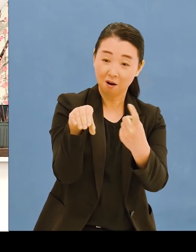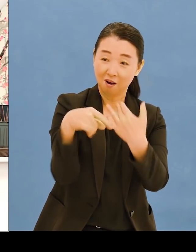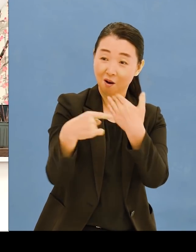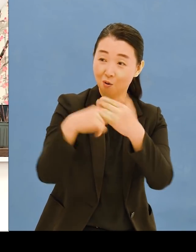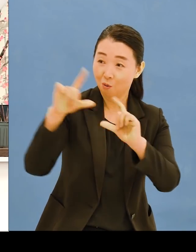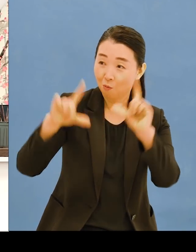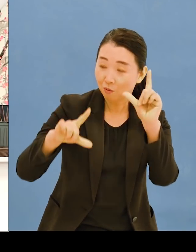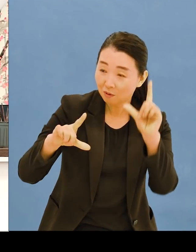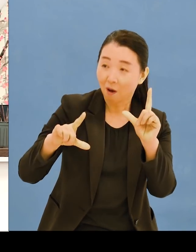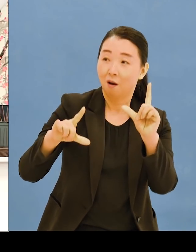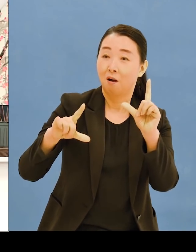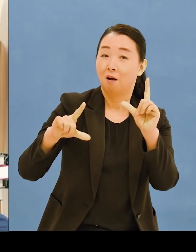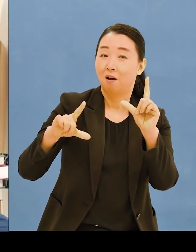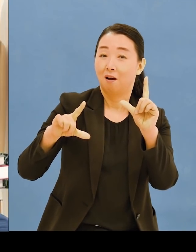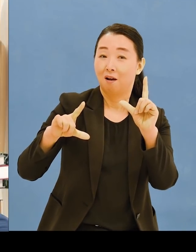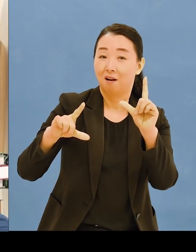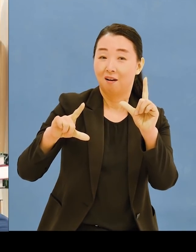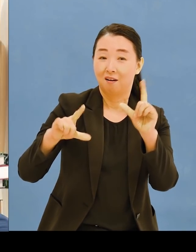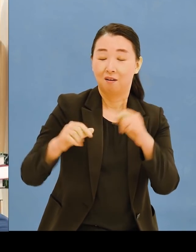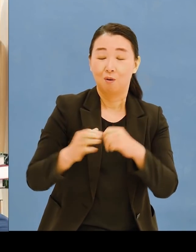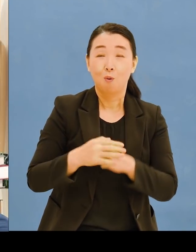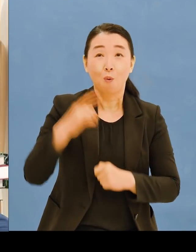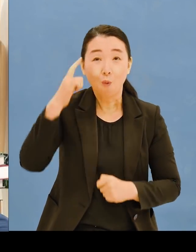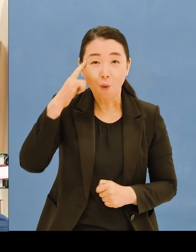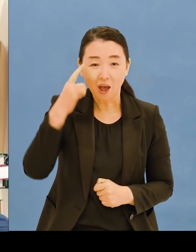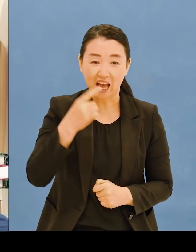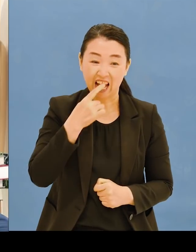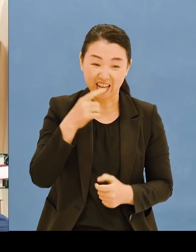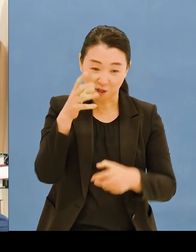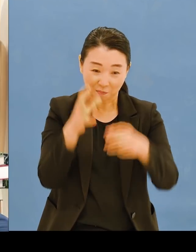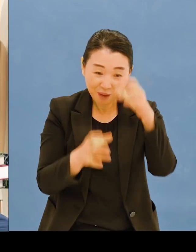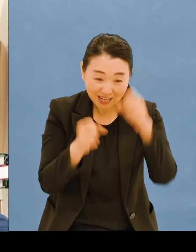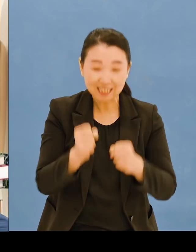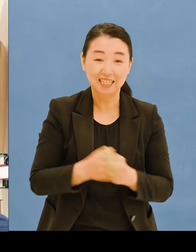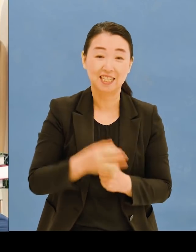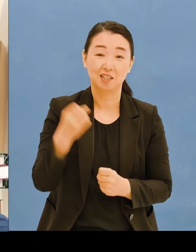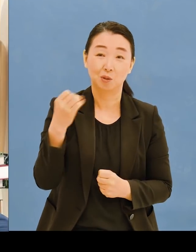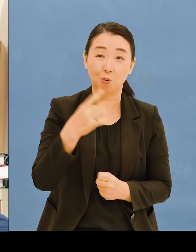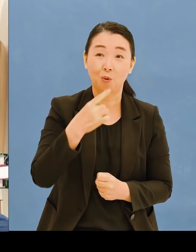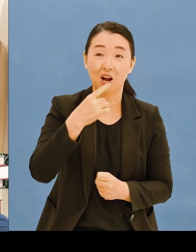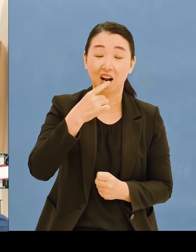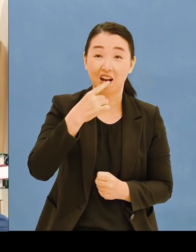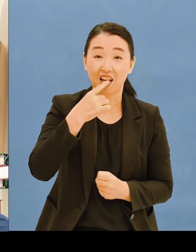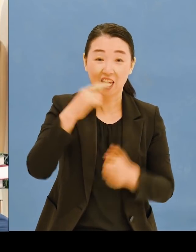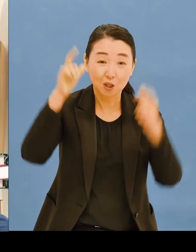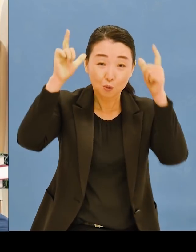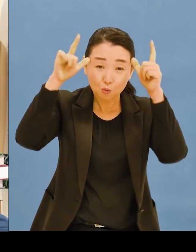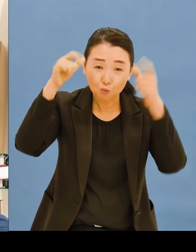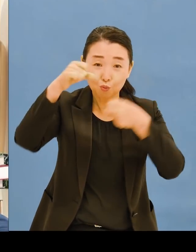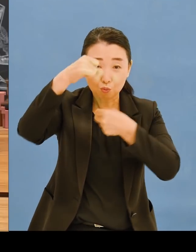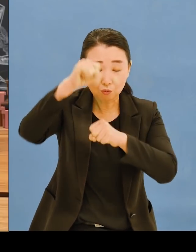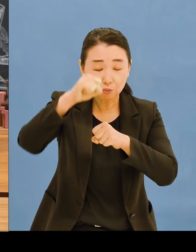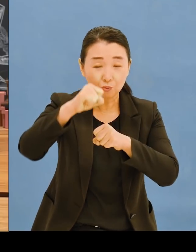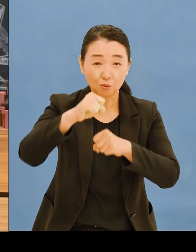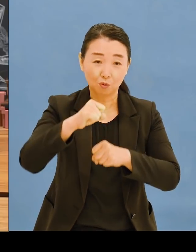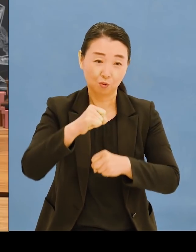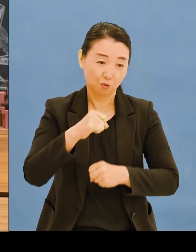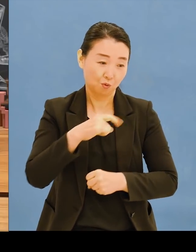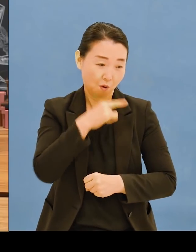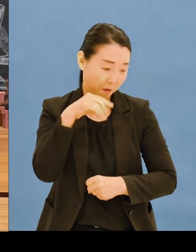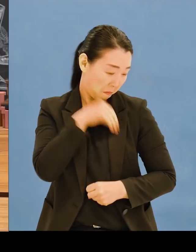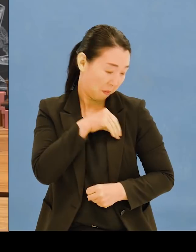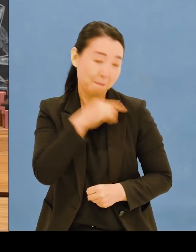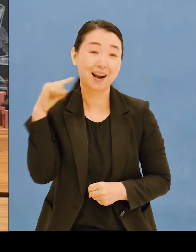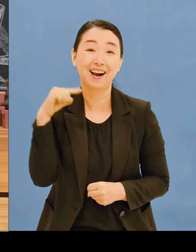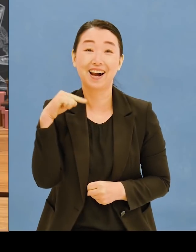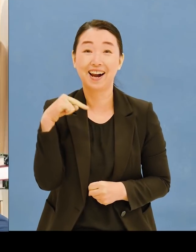외적인 모습들을 보고 그쵸. 반하셨나 봐요. 이제 백바지에 이제 백구두에 이제 행거침은 빨간색. 자, 그런 목사님이 그